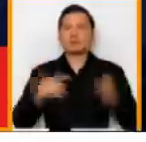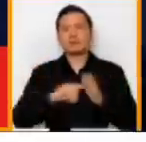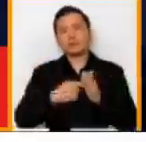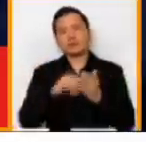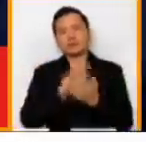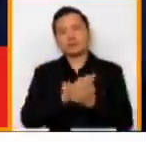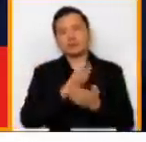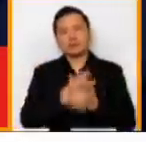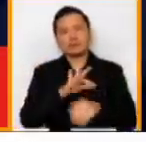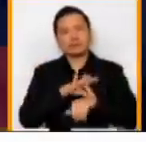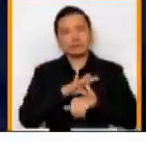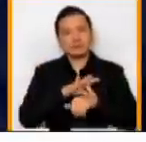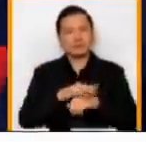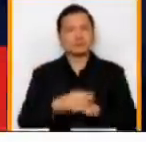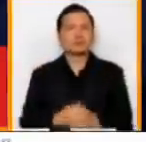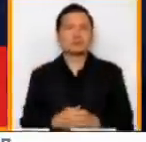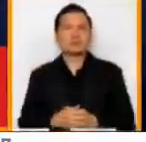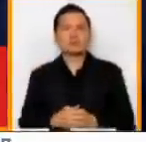do